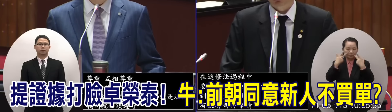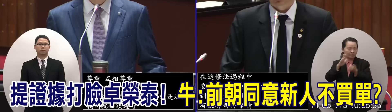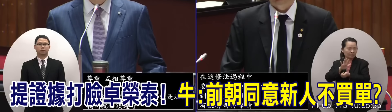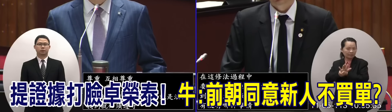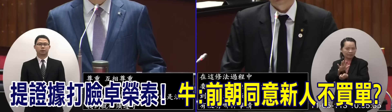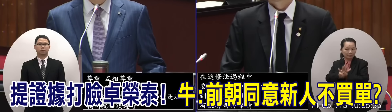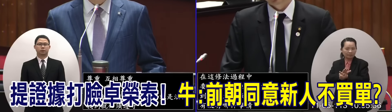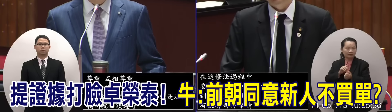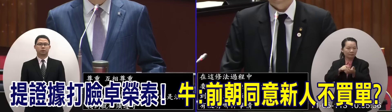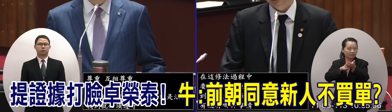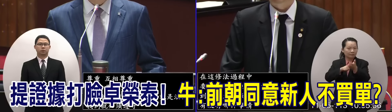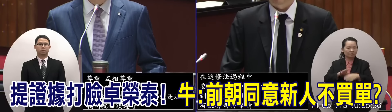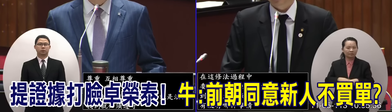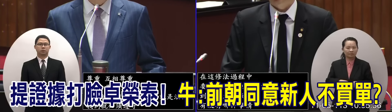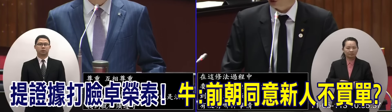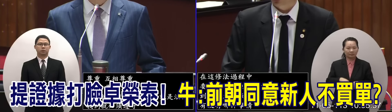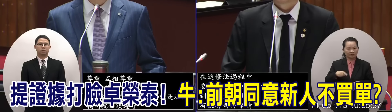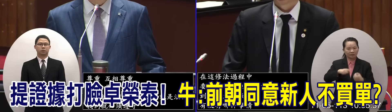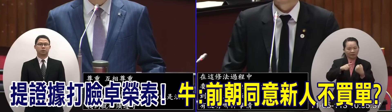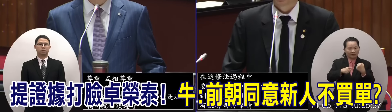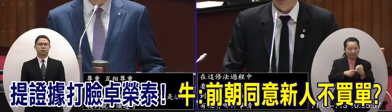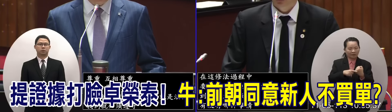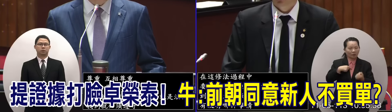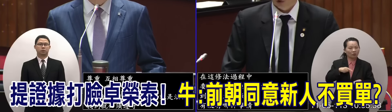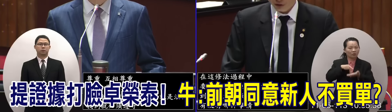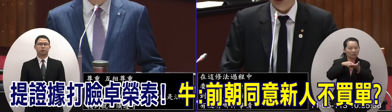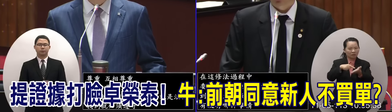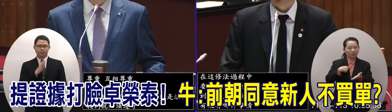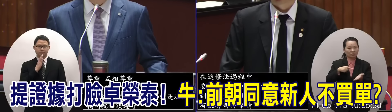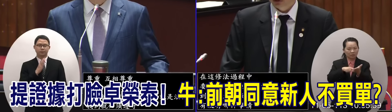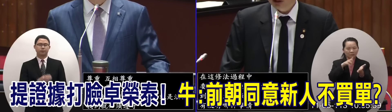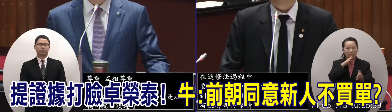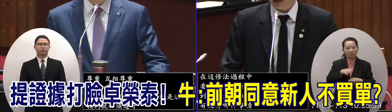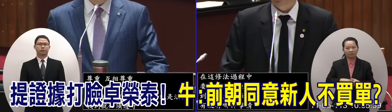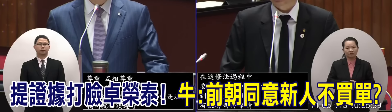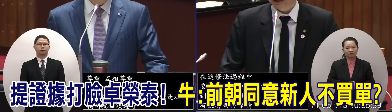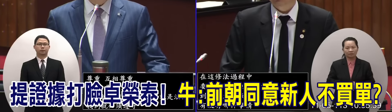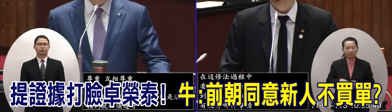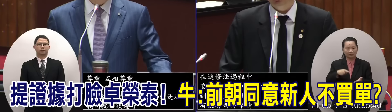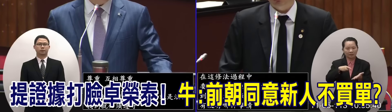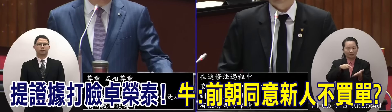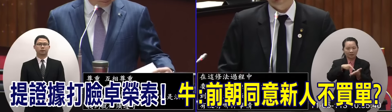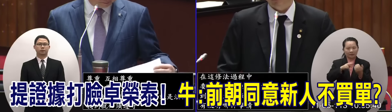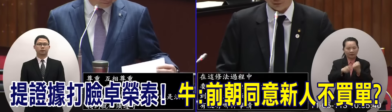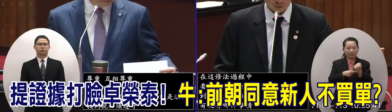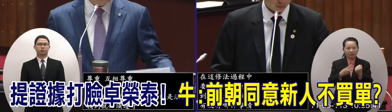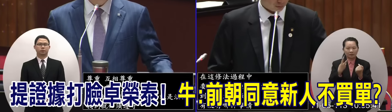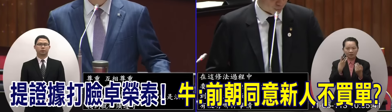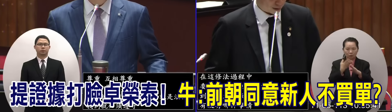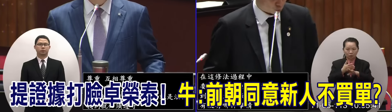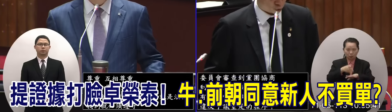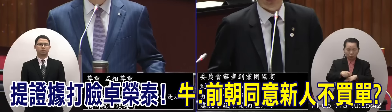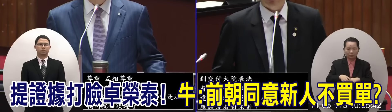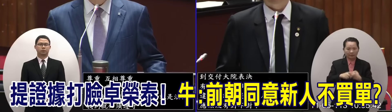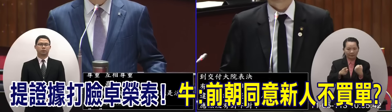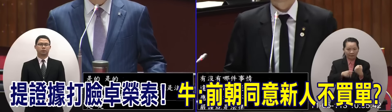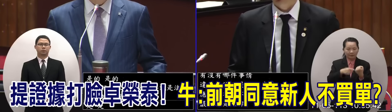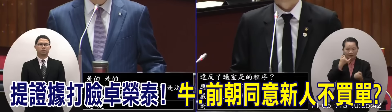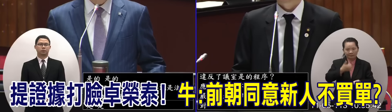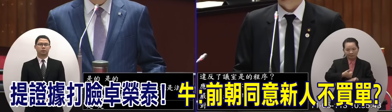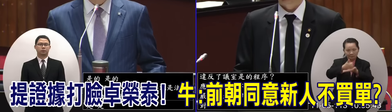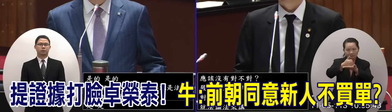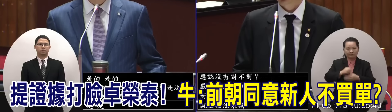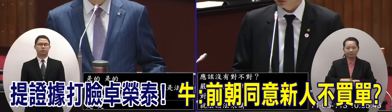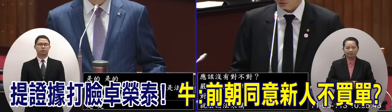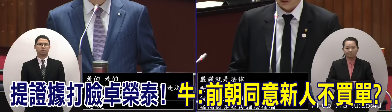兄讨公道，也是因为本席是这个法案的共同提案人啊。 是， 我们希望哦，立法院三读通过的法律被尊重，这